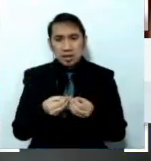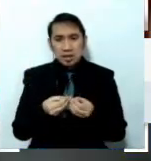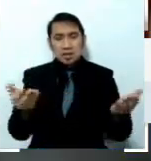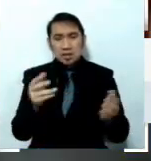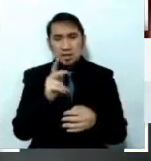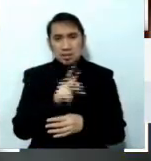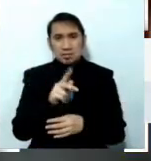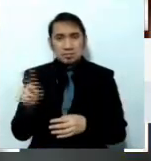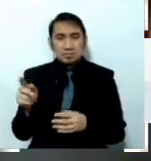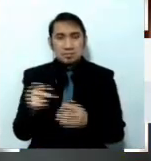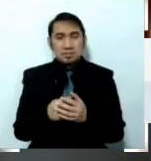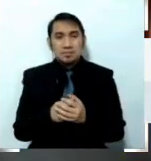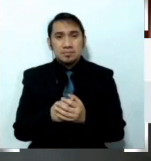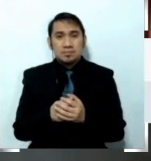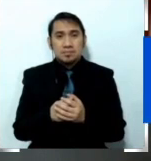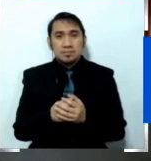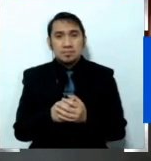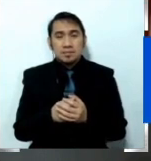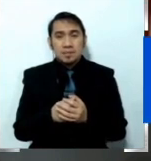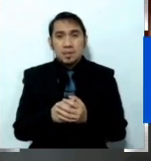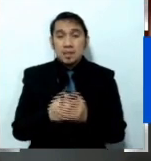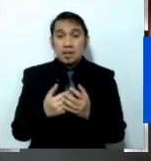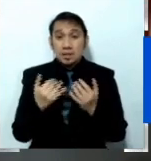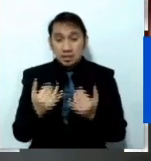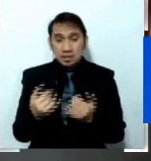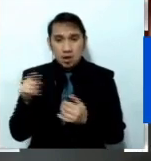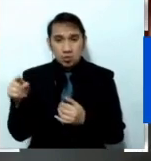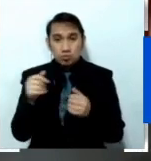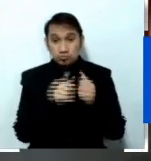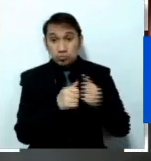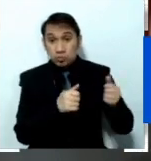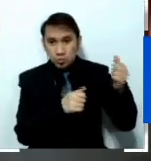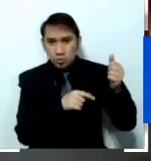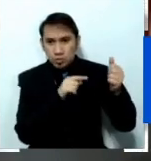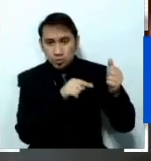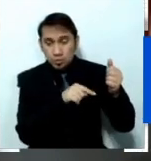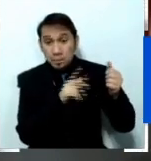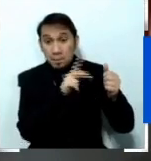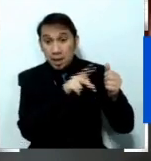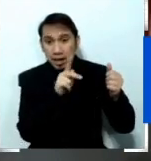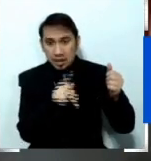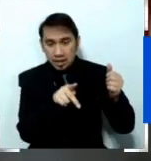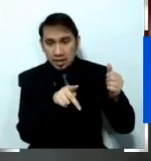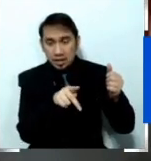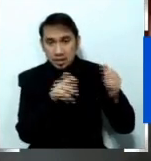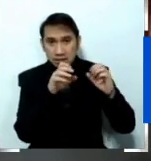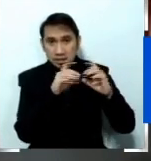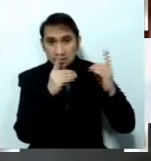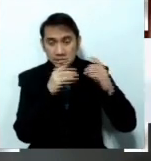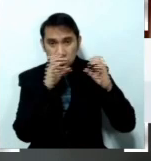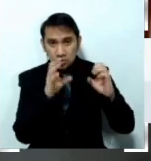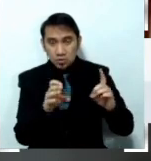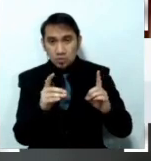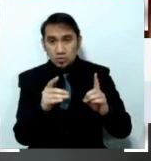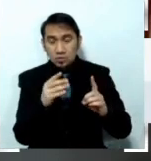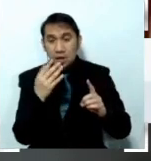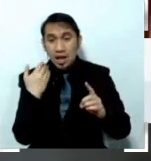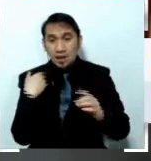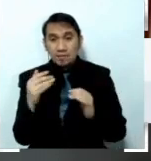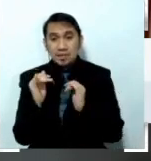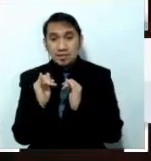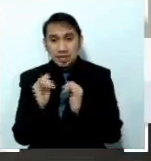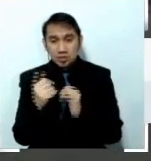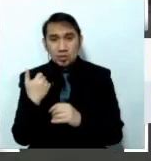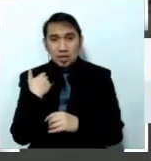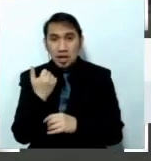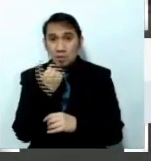ERA. Naglabas po ang superintendent ng instruction na mali yung nilalaman ng learning activity sheet na